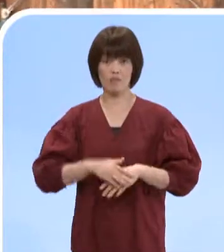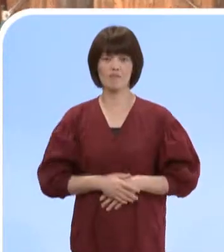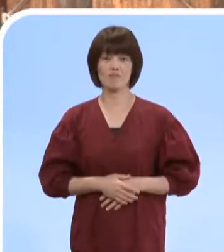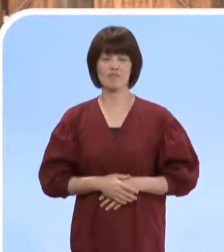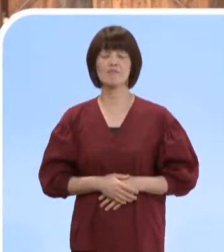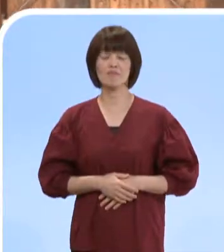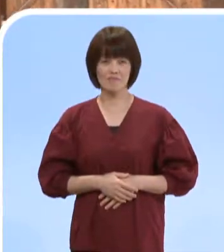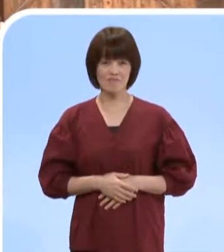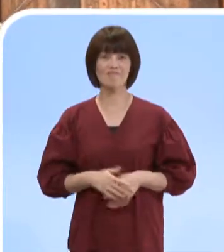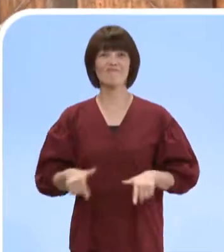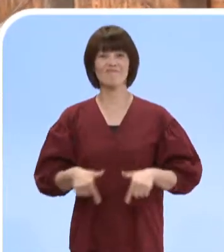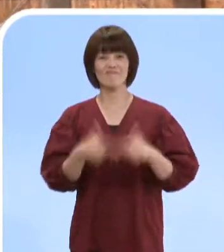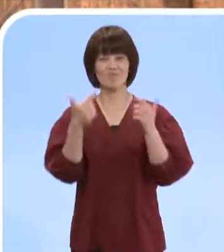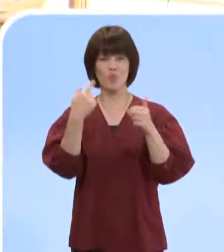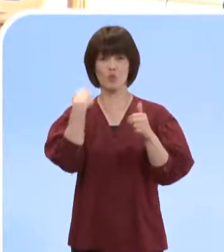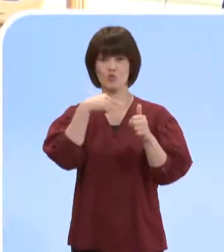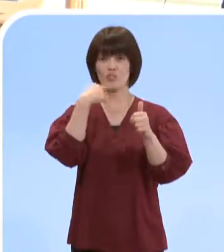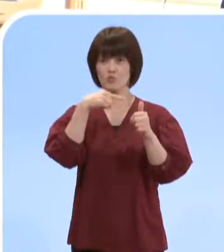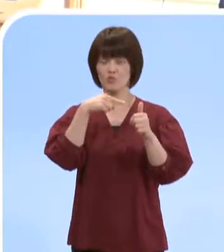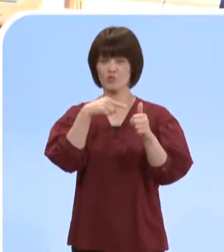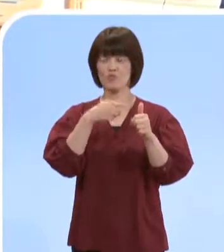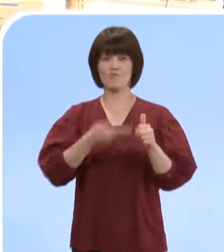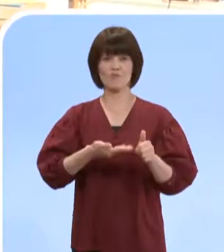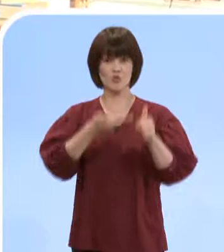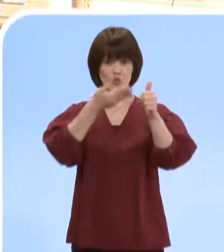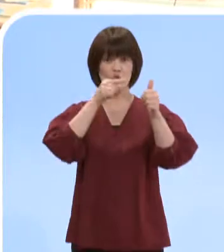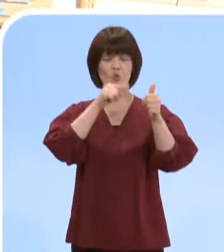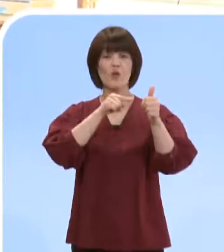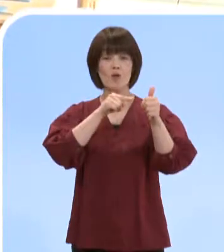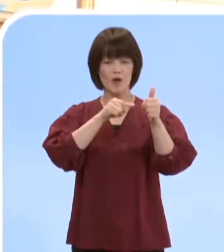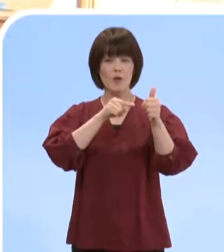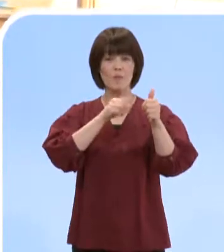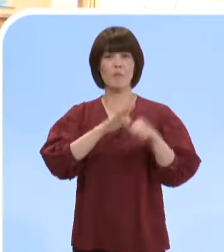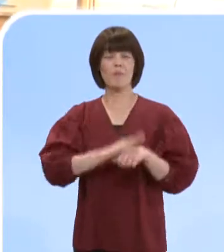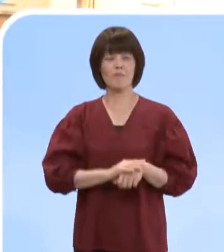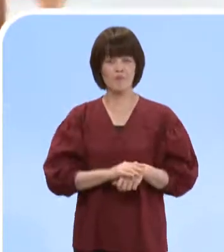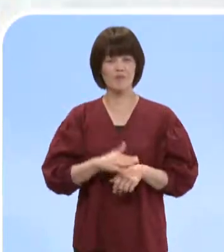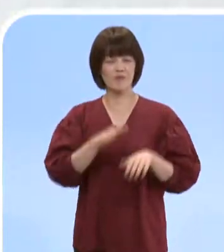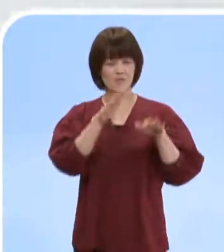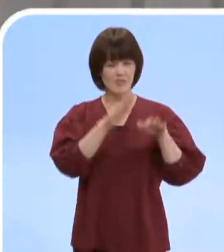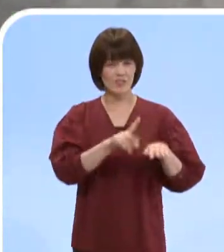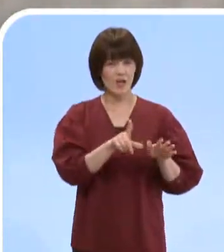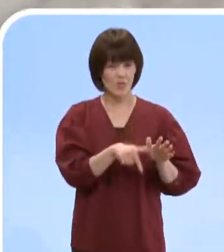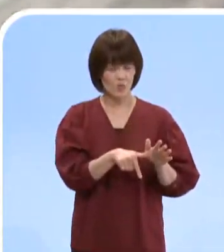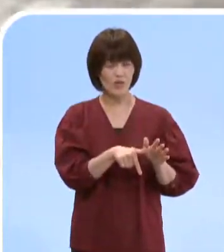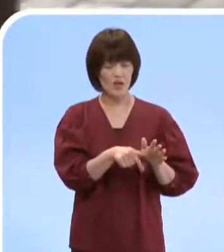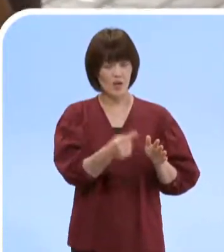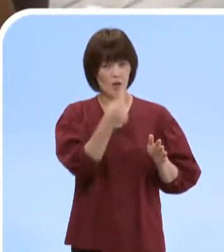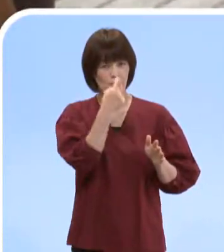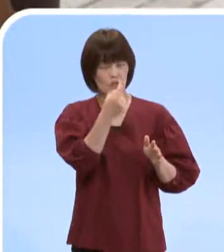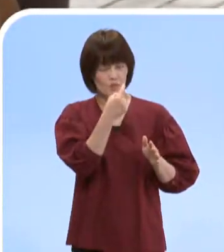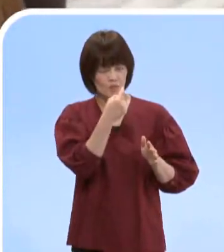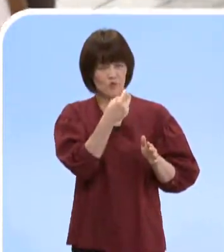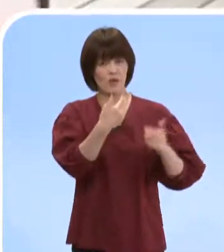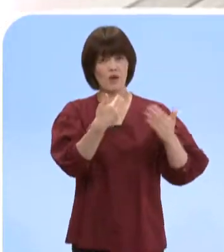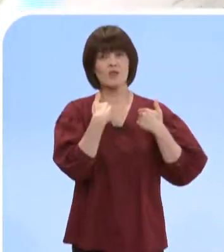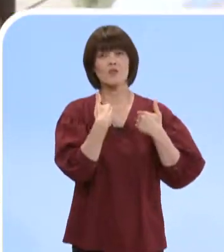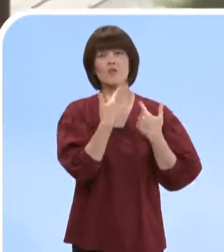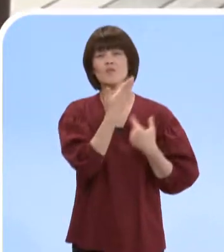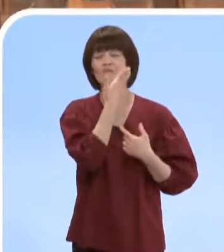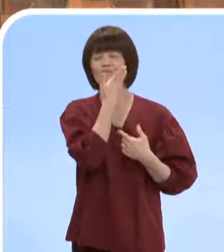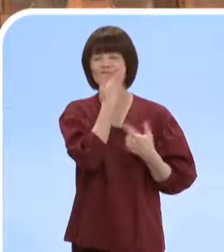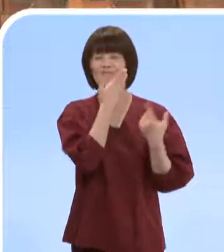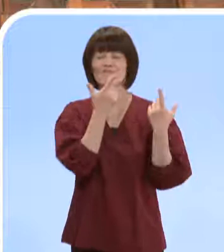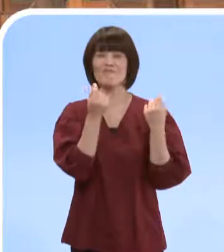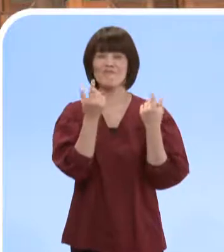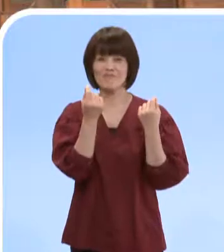育についても小さな頃から森や木の大切さを学ぶことってとっても大事ですよね。